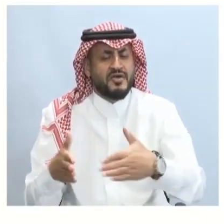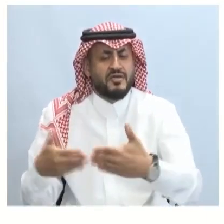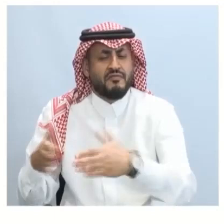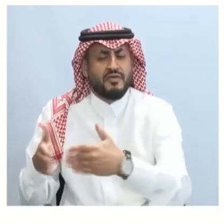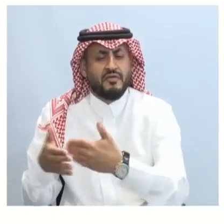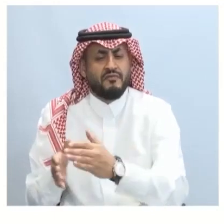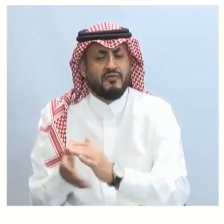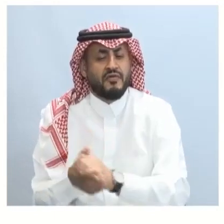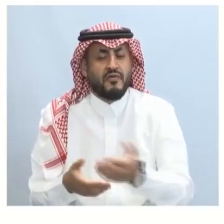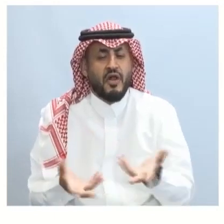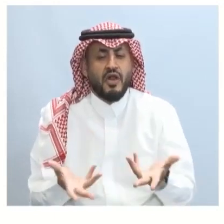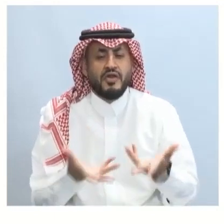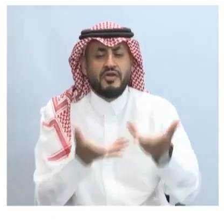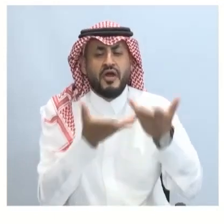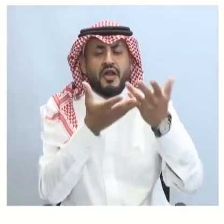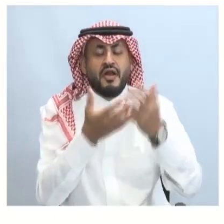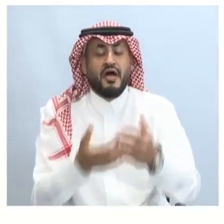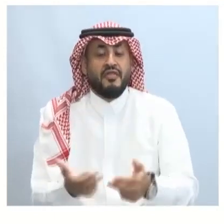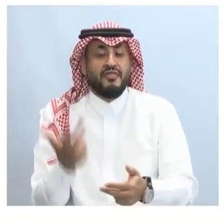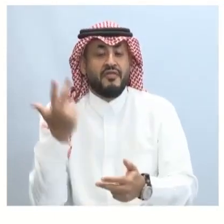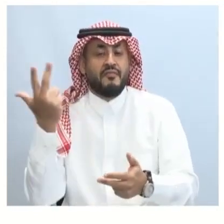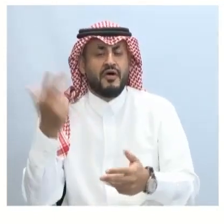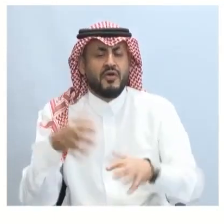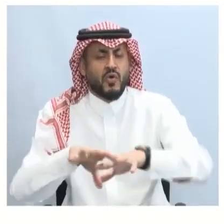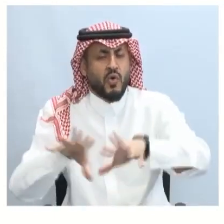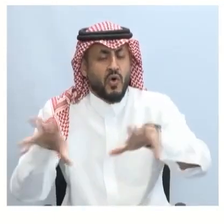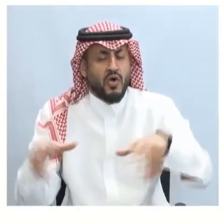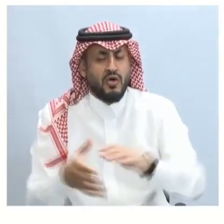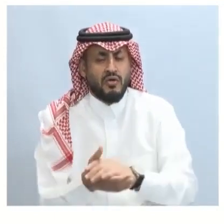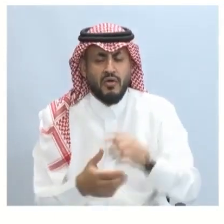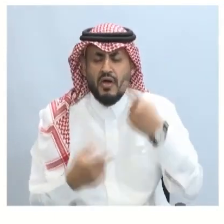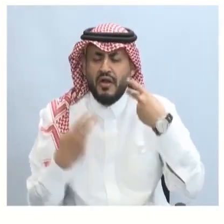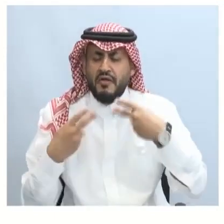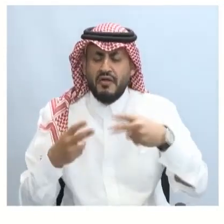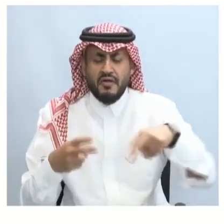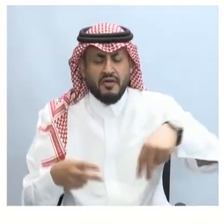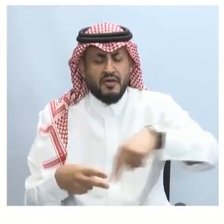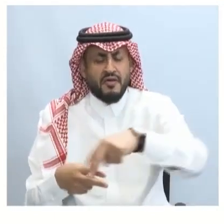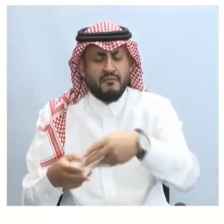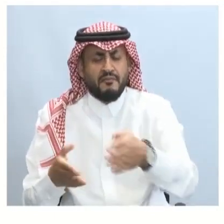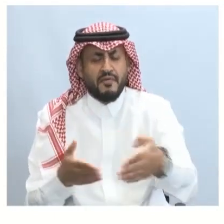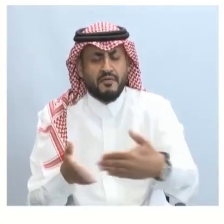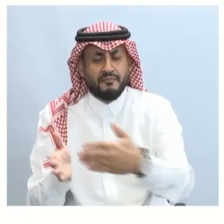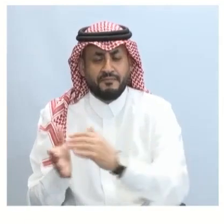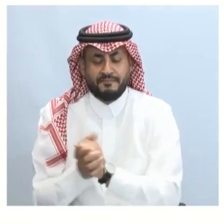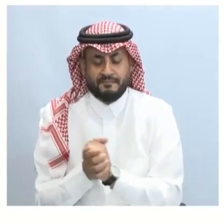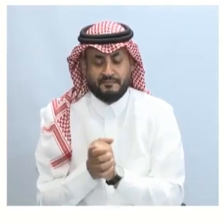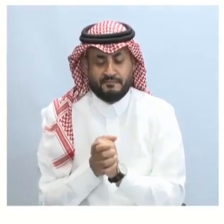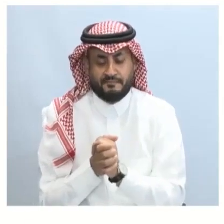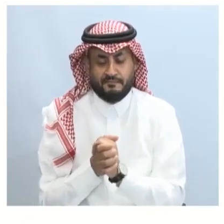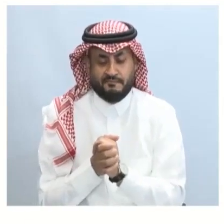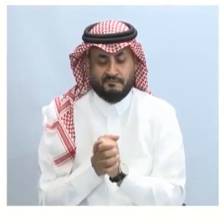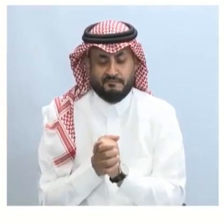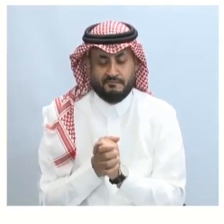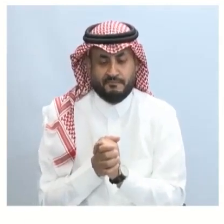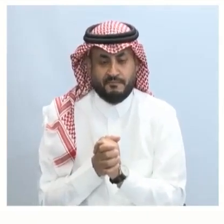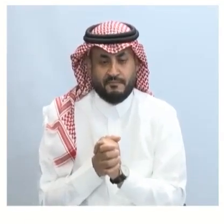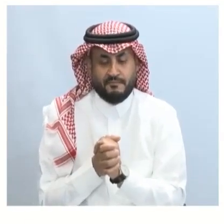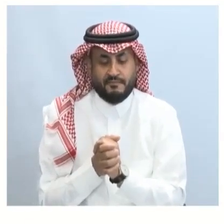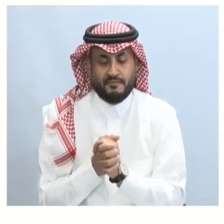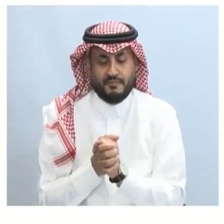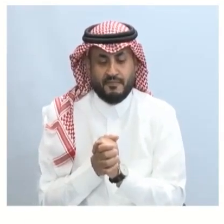الثمانيه ففضل العظيم خير كبير من الله سبحانه وتعالى اذا اعيد ماذا نقول